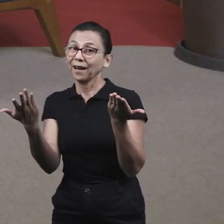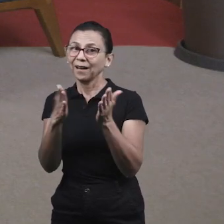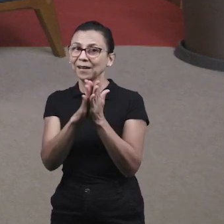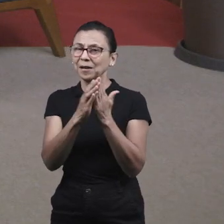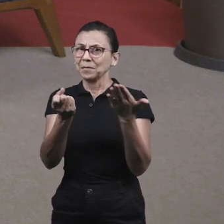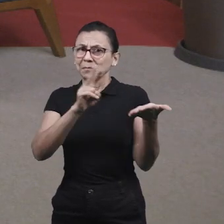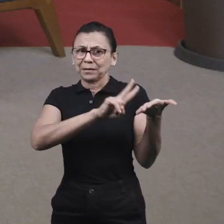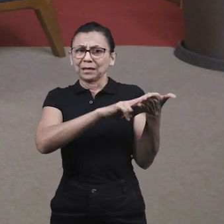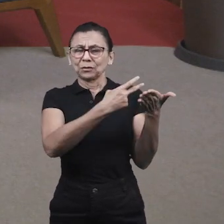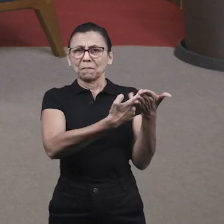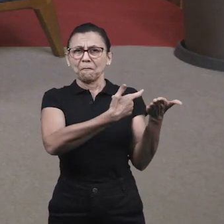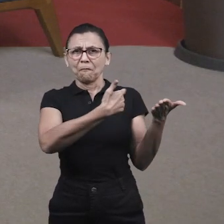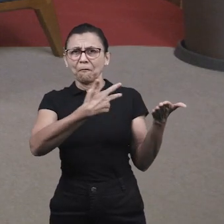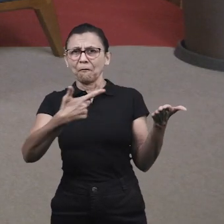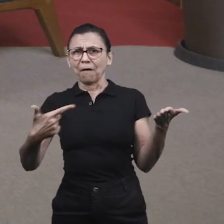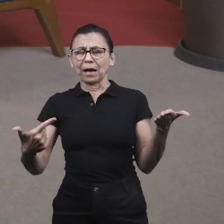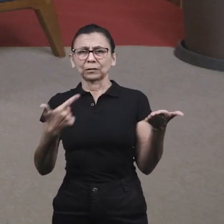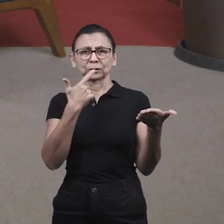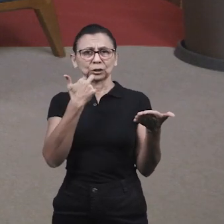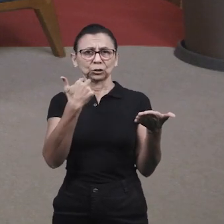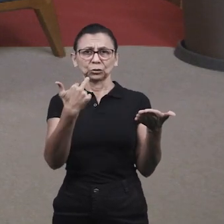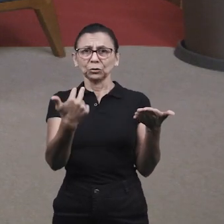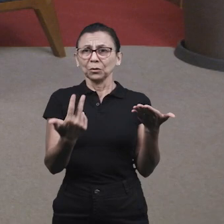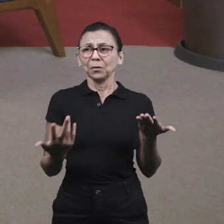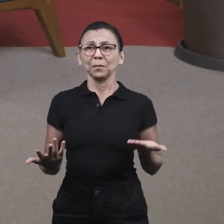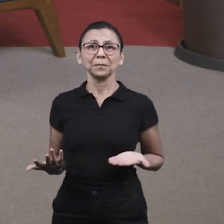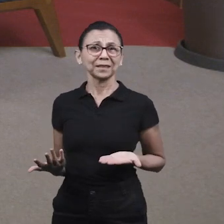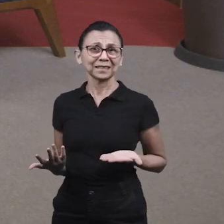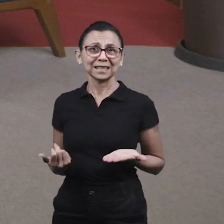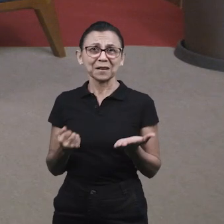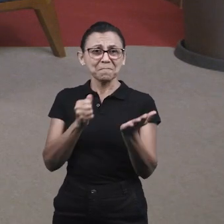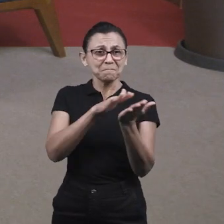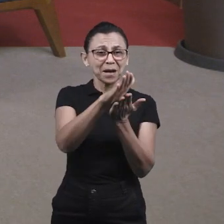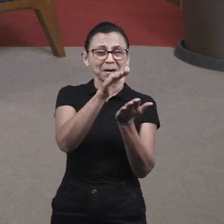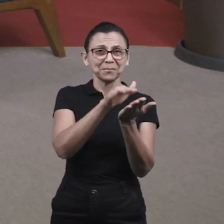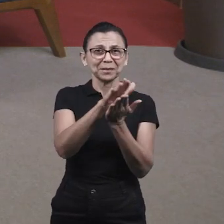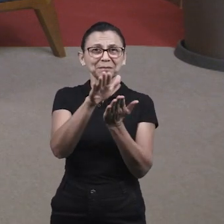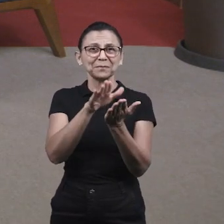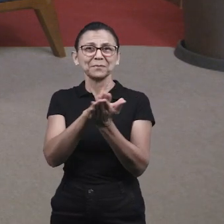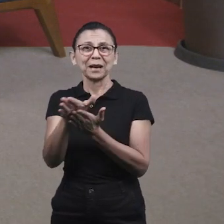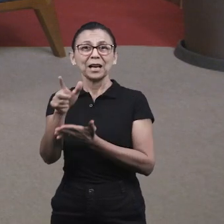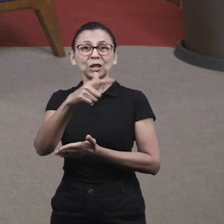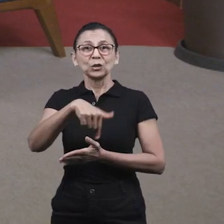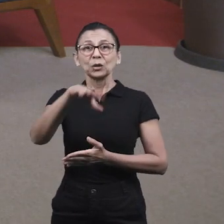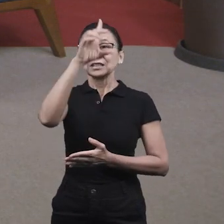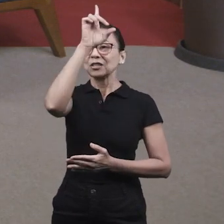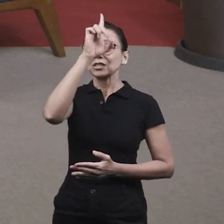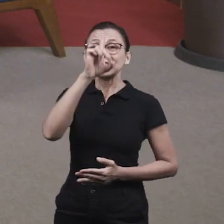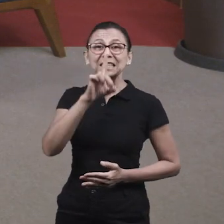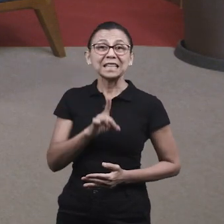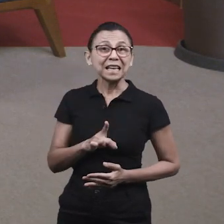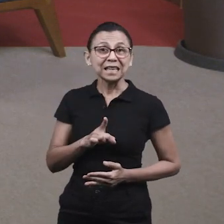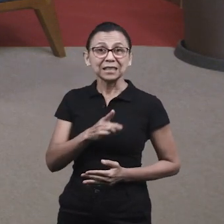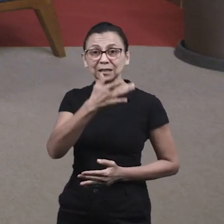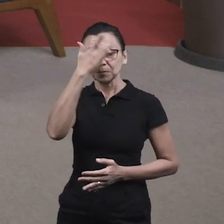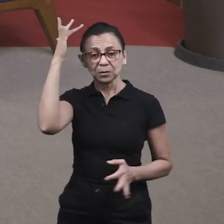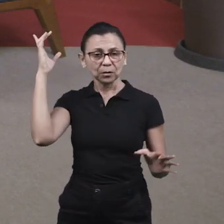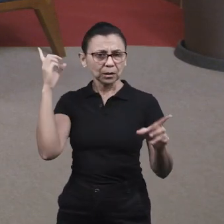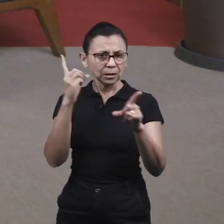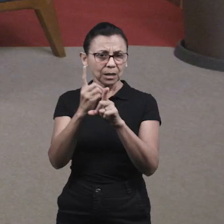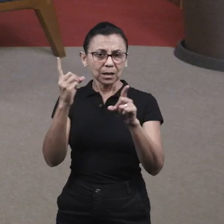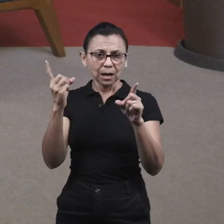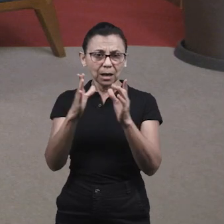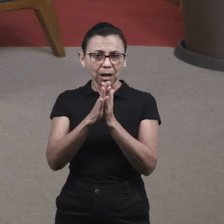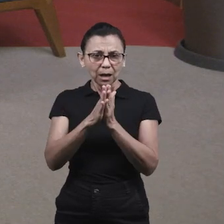providence de Dieu. Il y a eu la presse. Donc maintenant, la Bible traduite dans les diverses langues, elle a